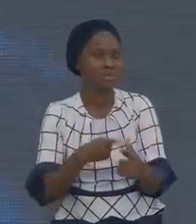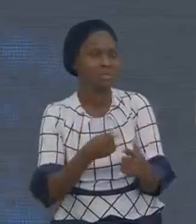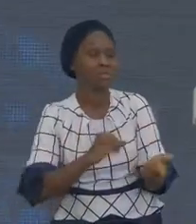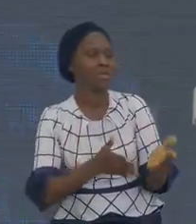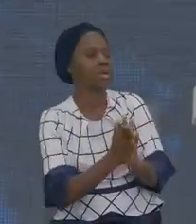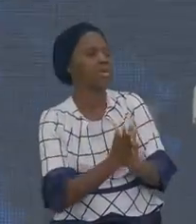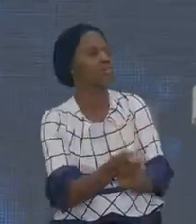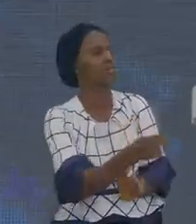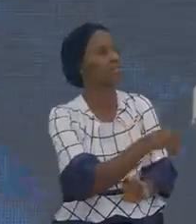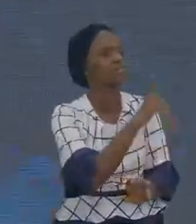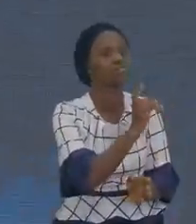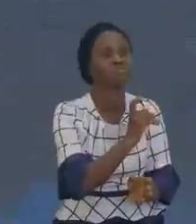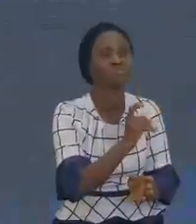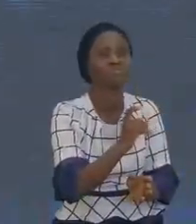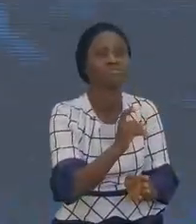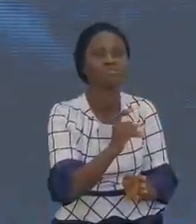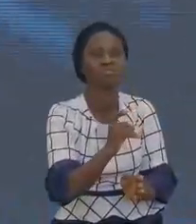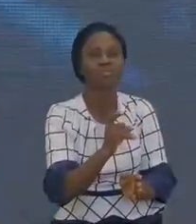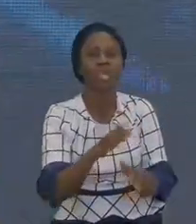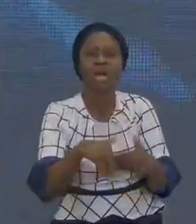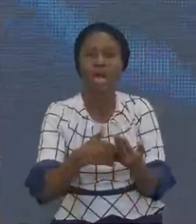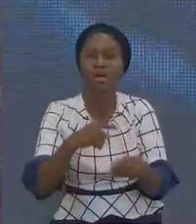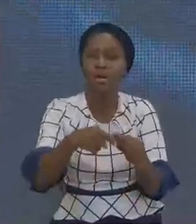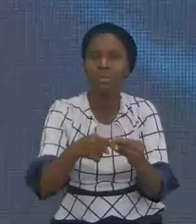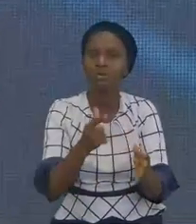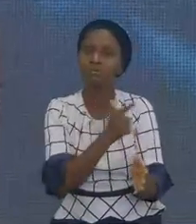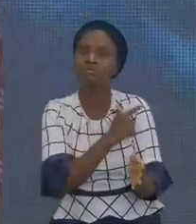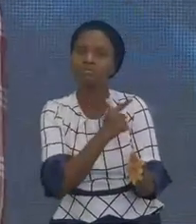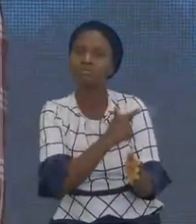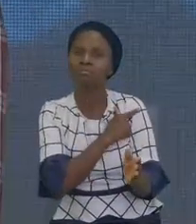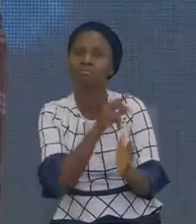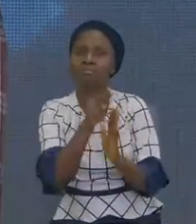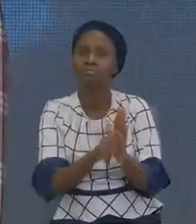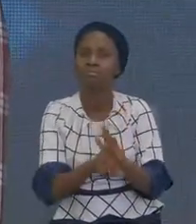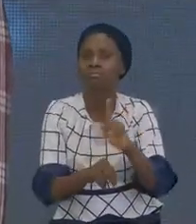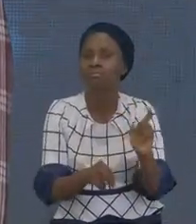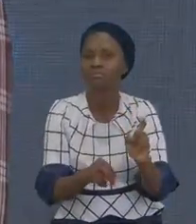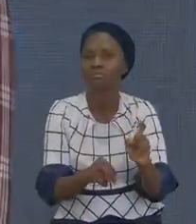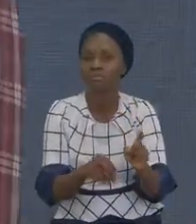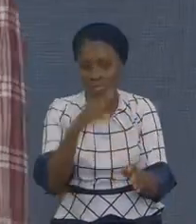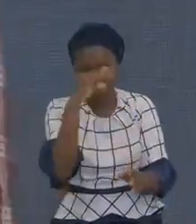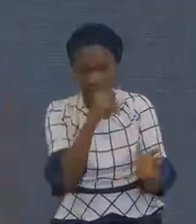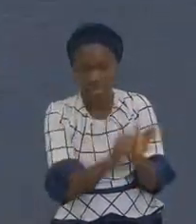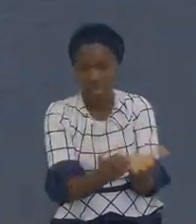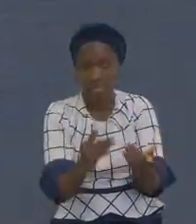l'oisiveté. Celui qui sait faire le bien et qui ne le fait pas, commet un péché.